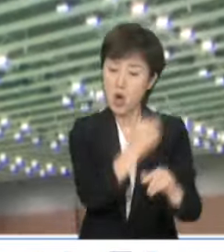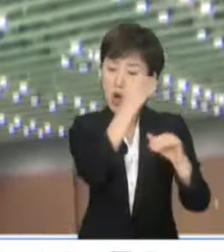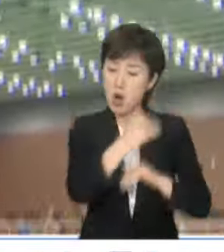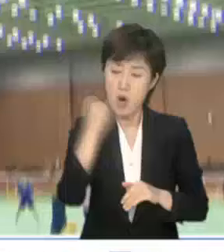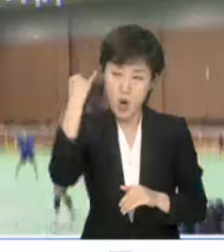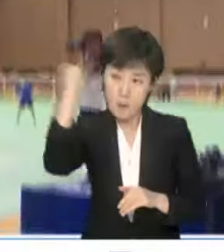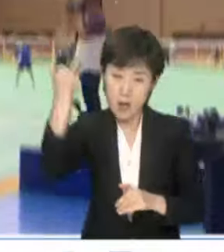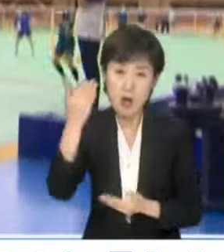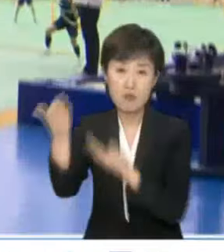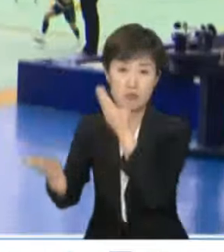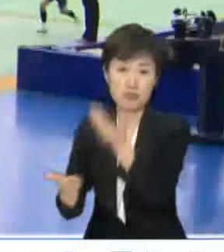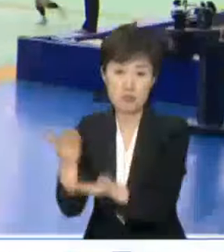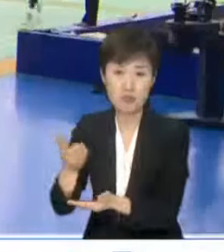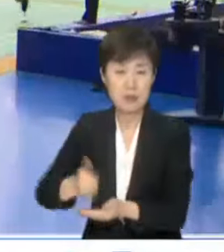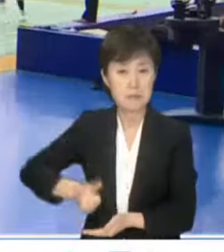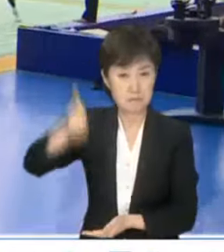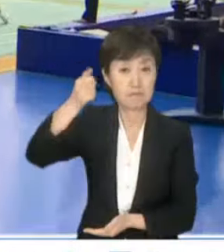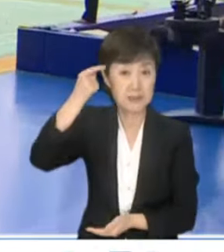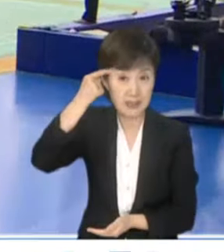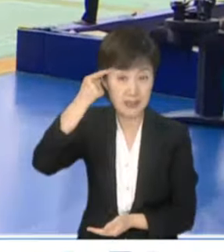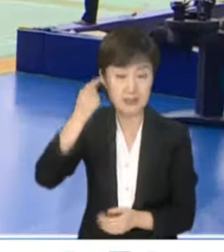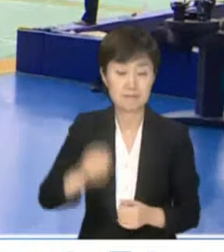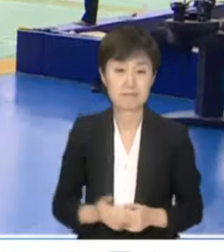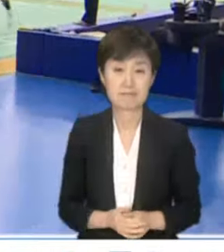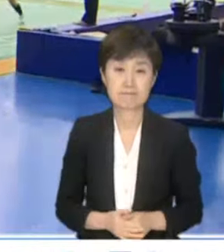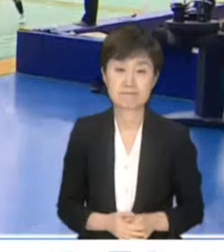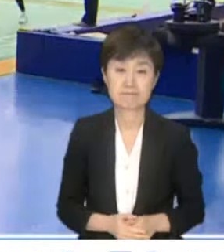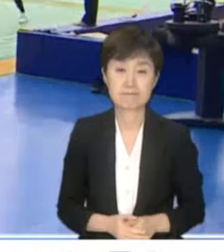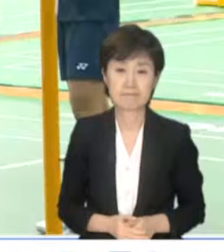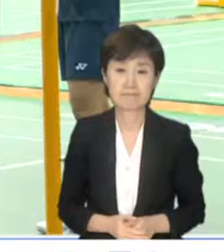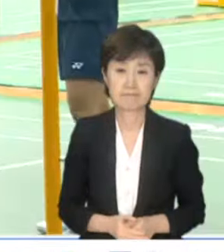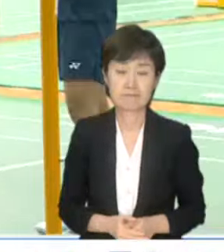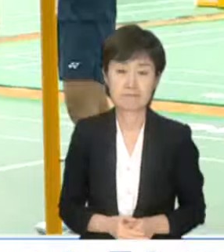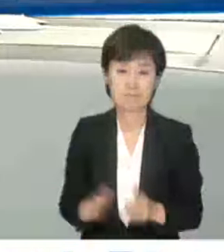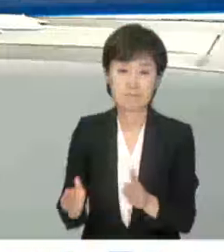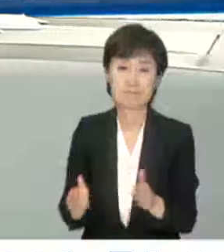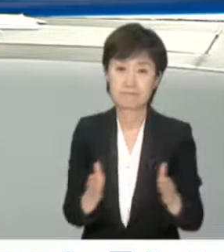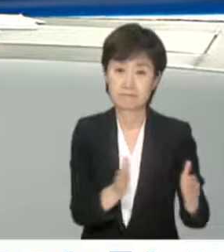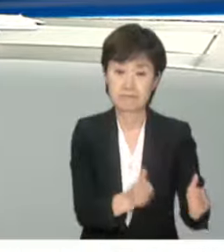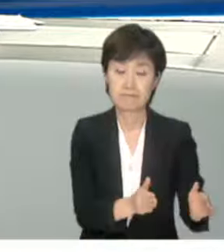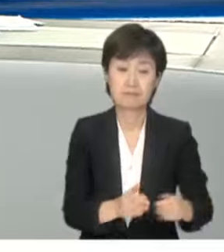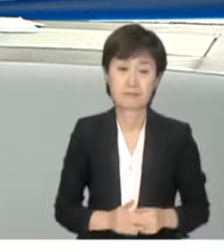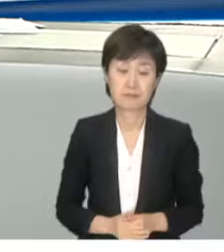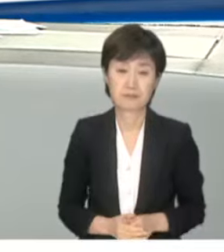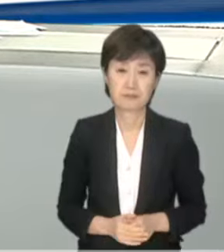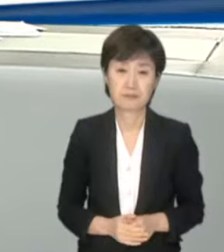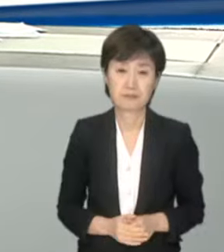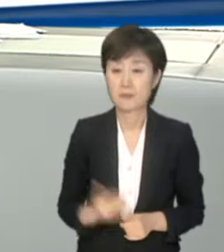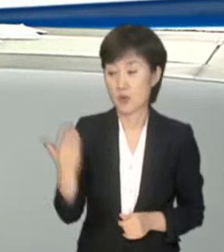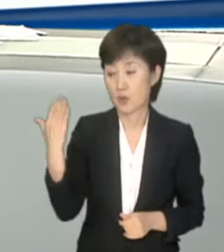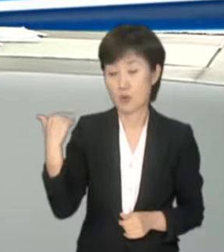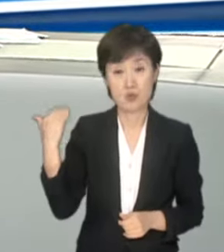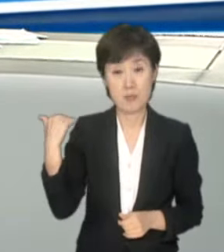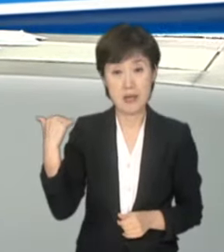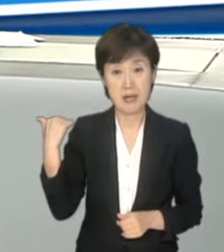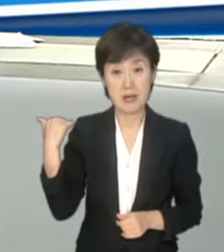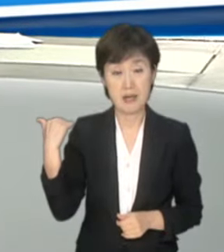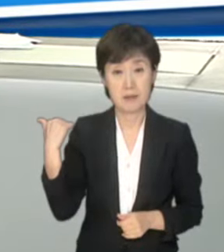게 오히려 여론전에도 좋지 않을까 생각해 봅니다. 알겠습니다. 마지막 사건도 좀 짚어보겠습니다. 최근에 이제